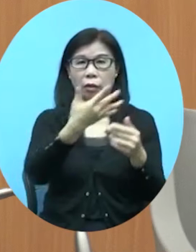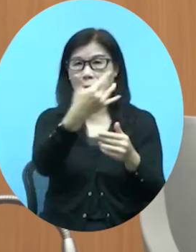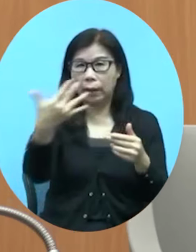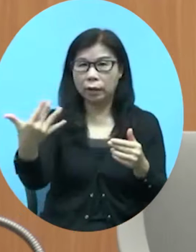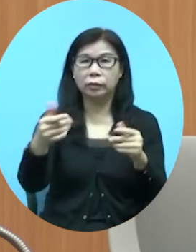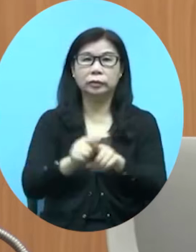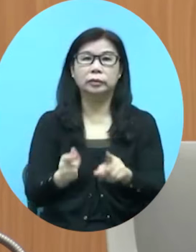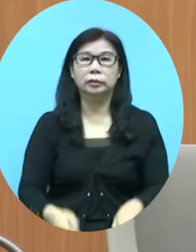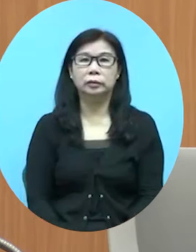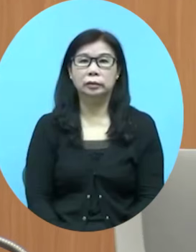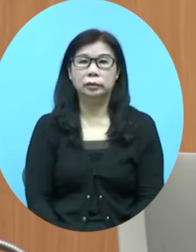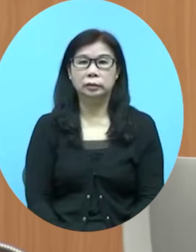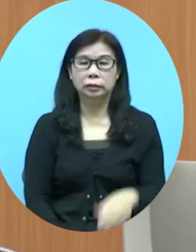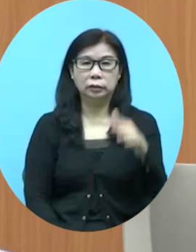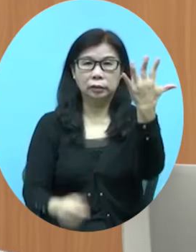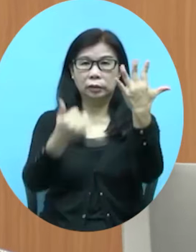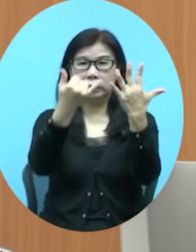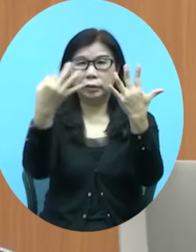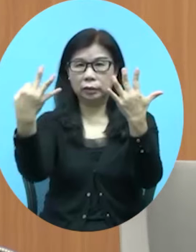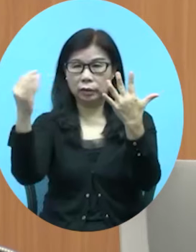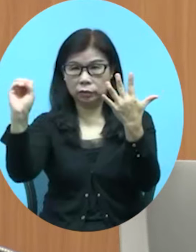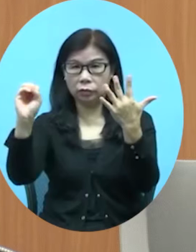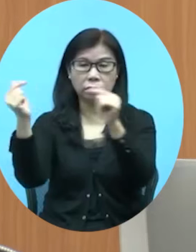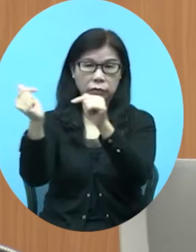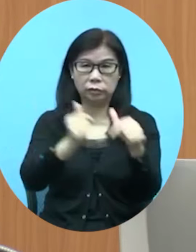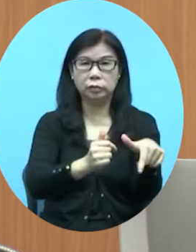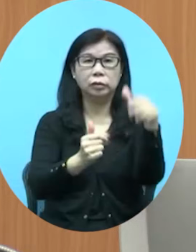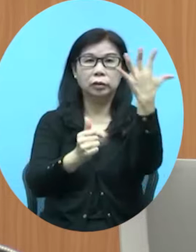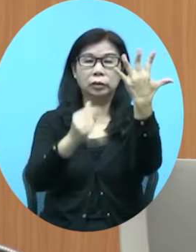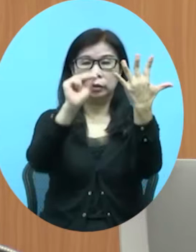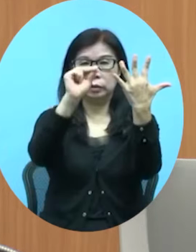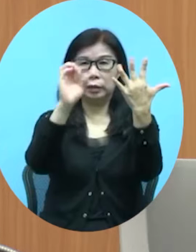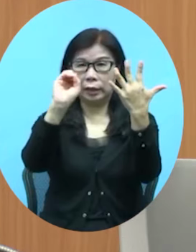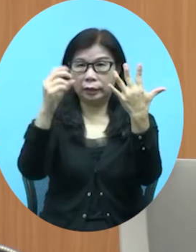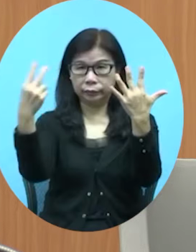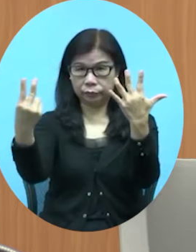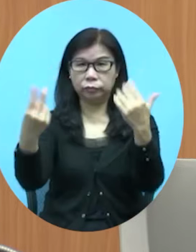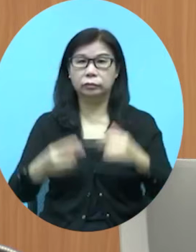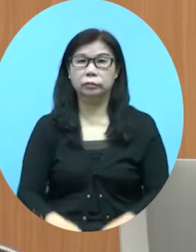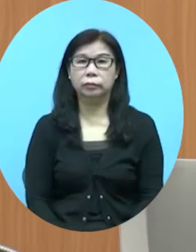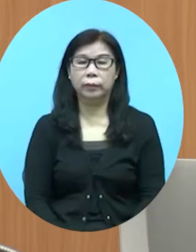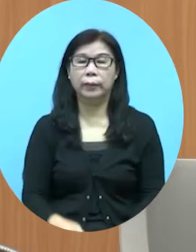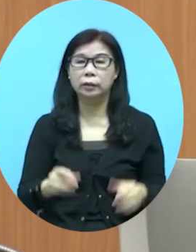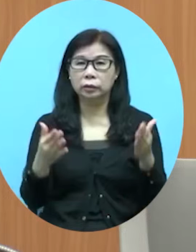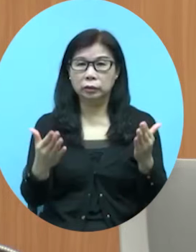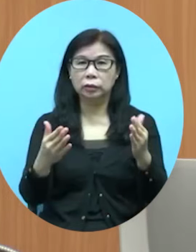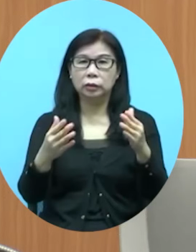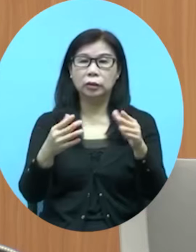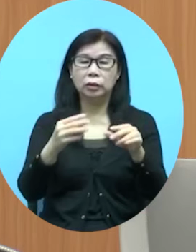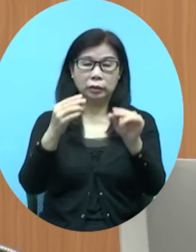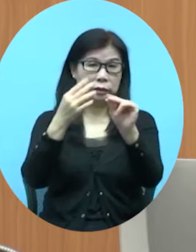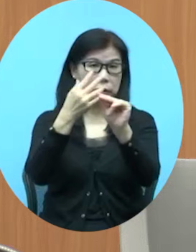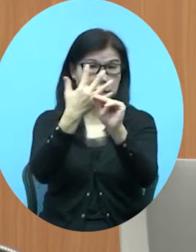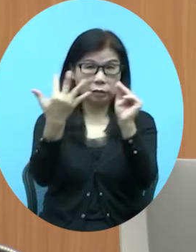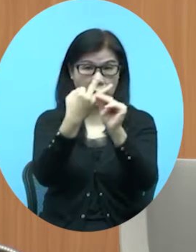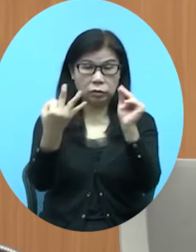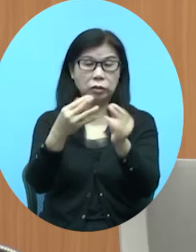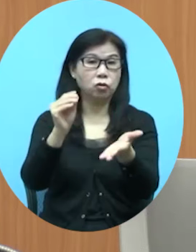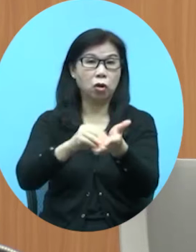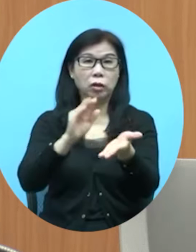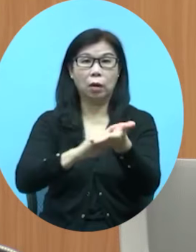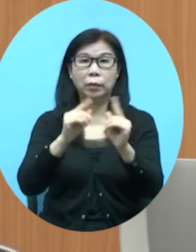是5630至5702其中73宗個案有